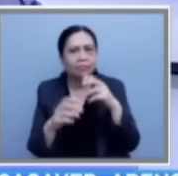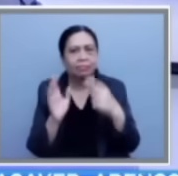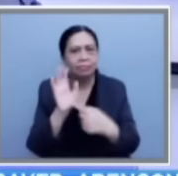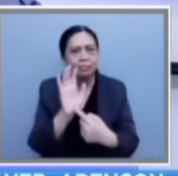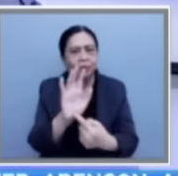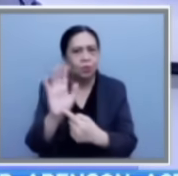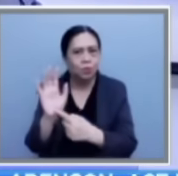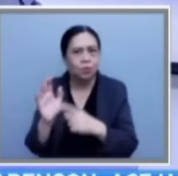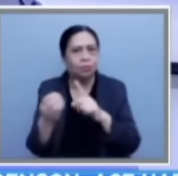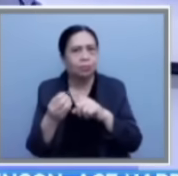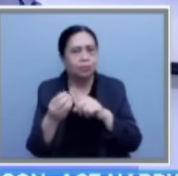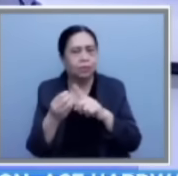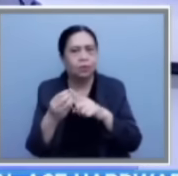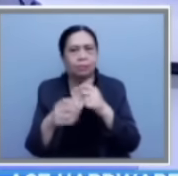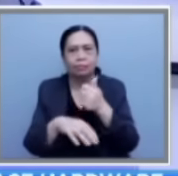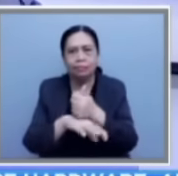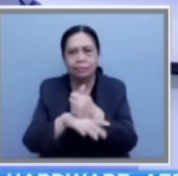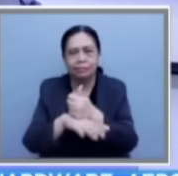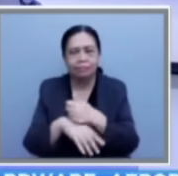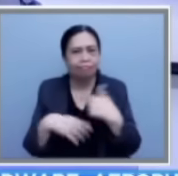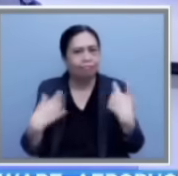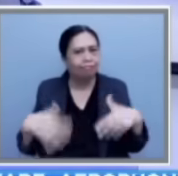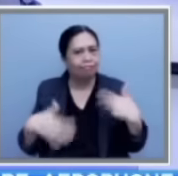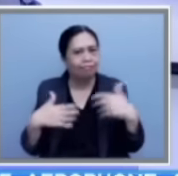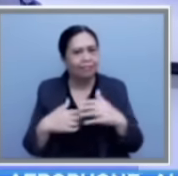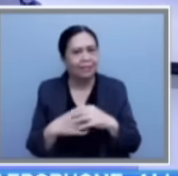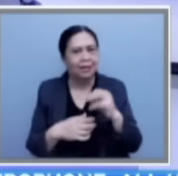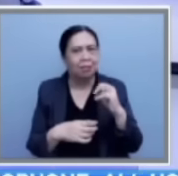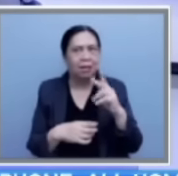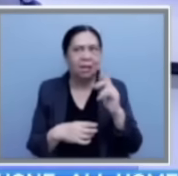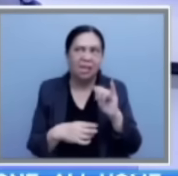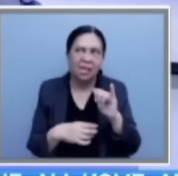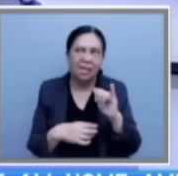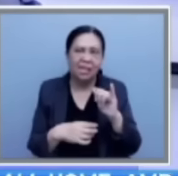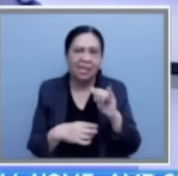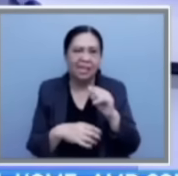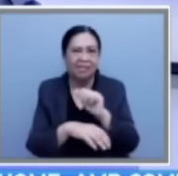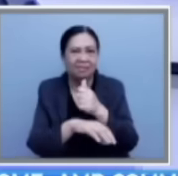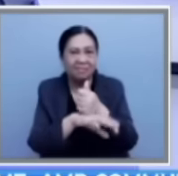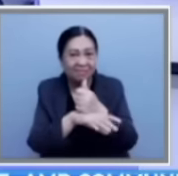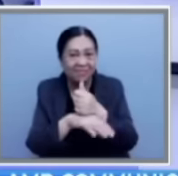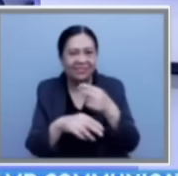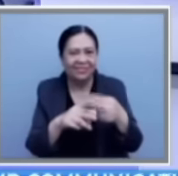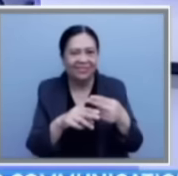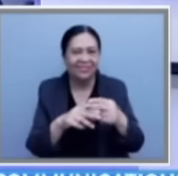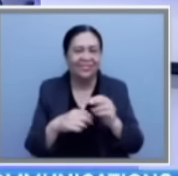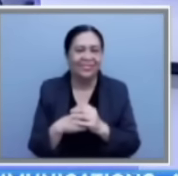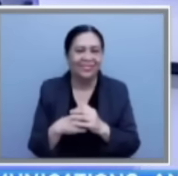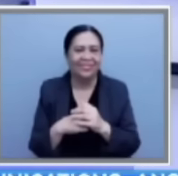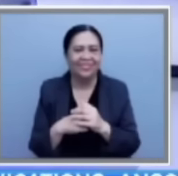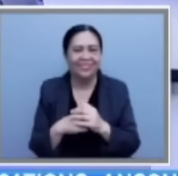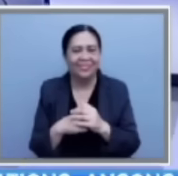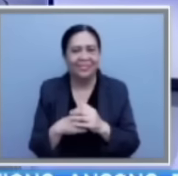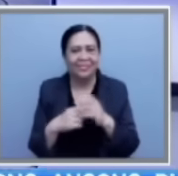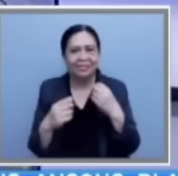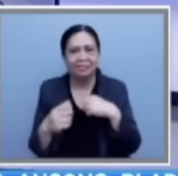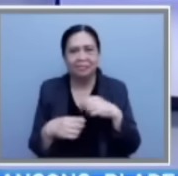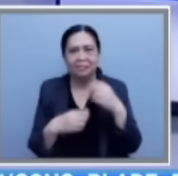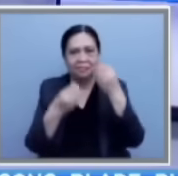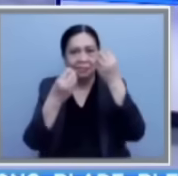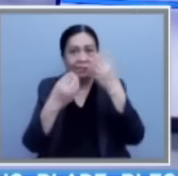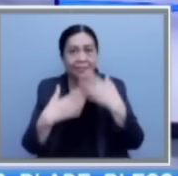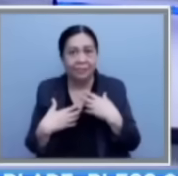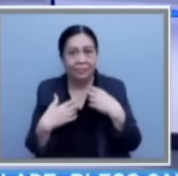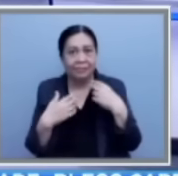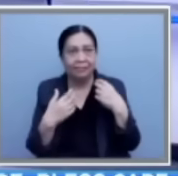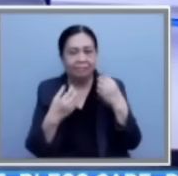tungkol sa mga langgam yung kanal Mike bolar Ito naman nabalitaan ito na nabalitaan